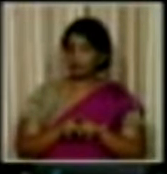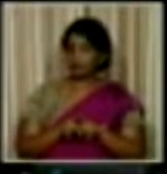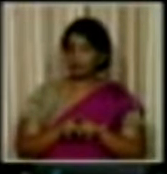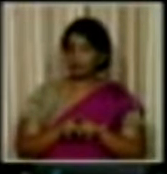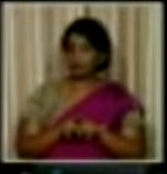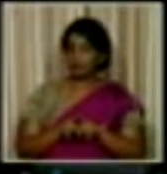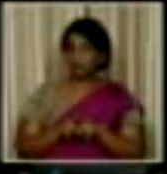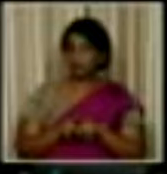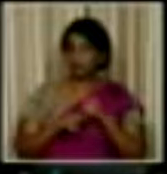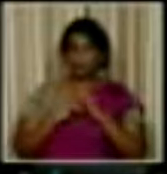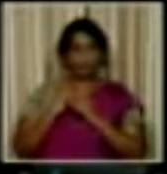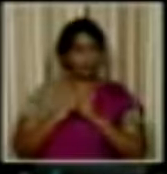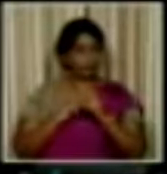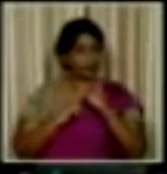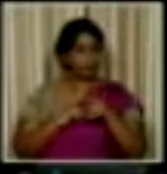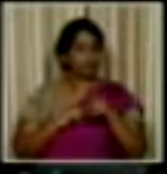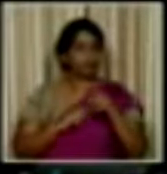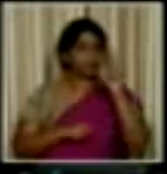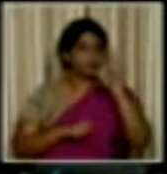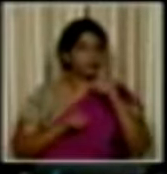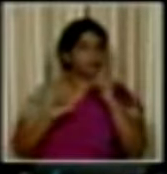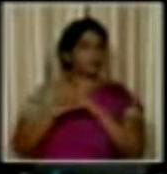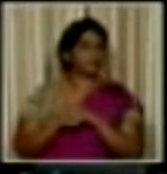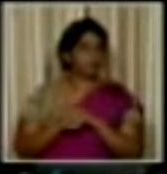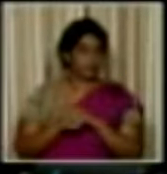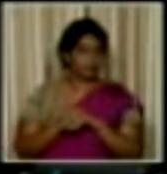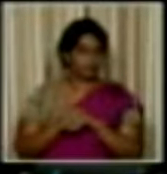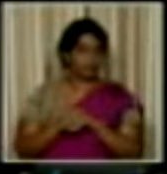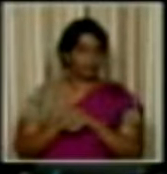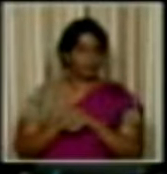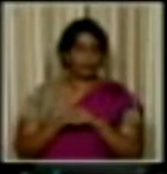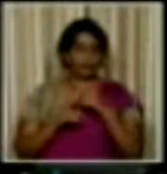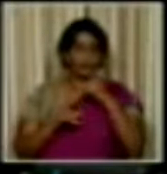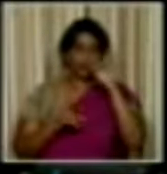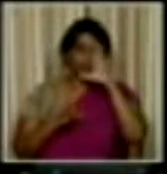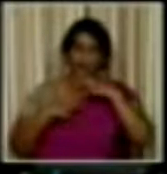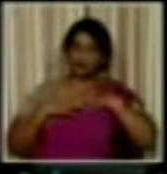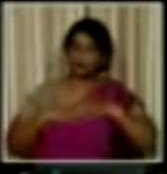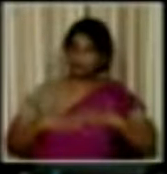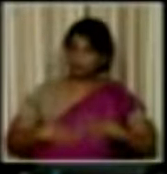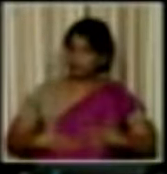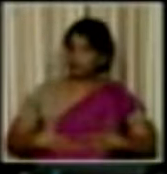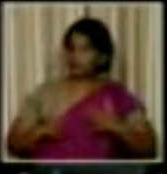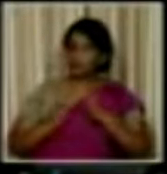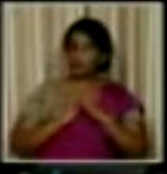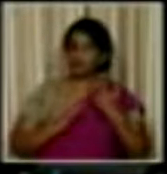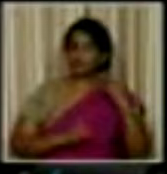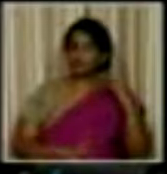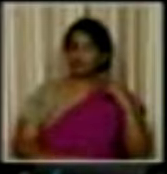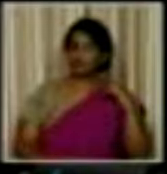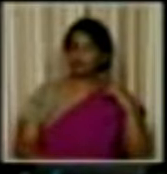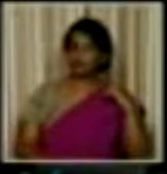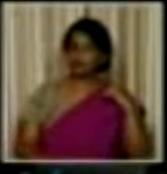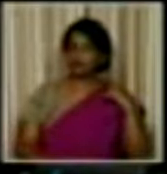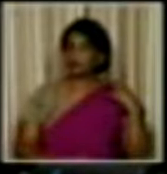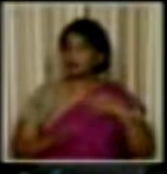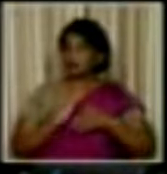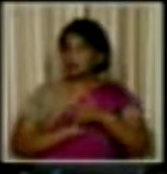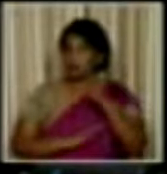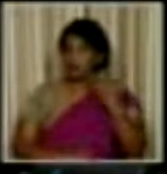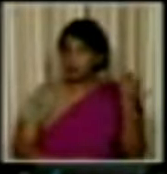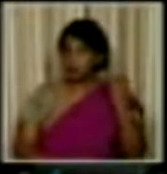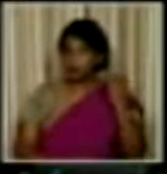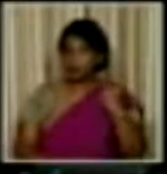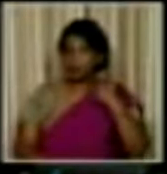ආවේක්ෂණ කටයුතු සඳහා නිලධාරීන් යොදවලා තියෙනවා. සිවිල් ඇඳුමෙන් පන්සලකට හමුදා නිලධාරියෙක්ට යන්න බෑ කියලා අපි